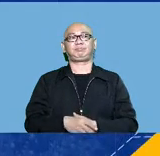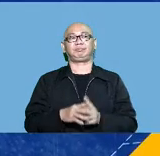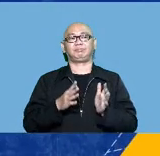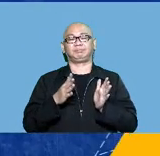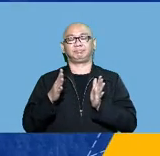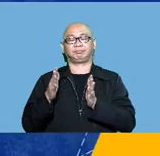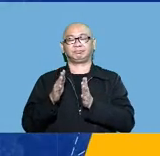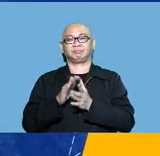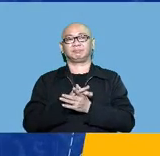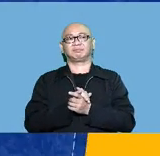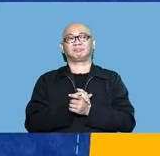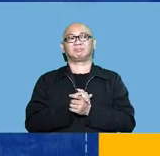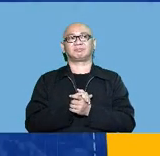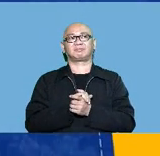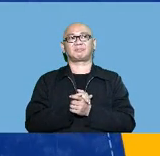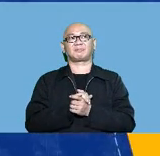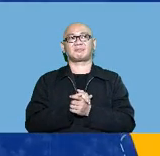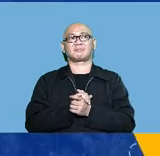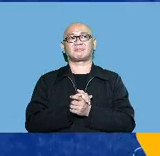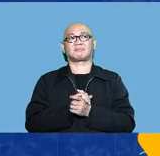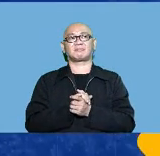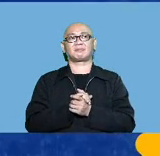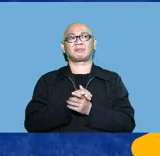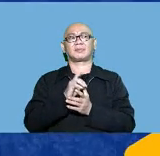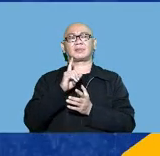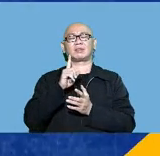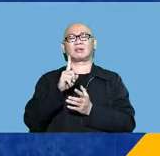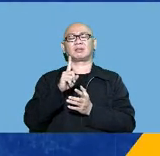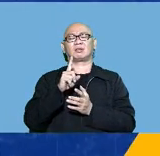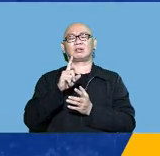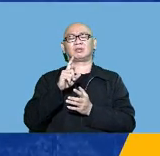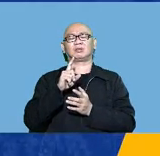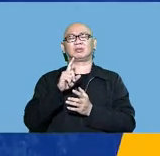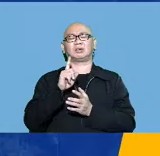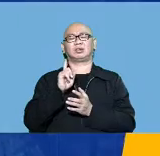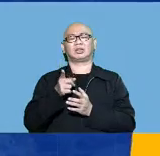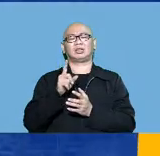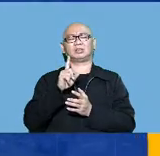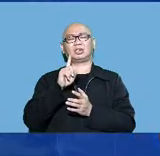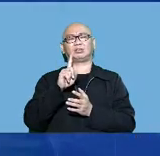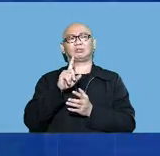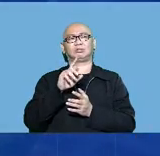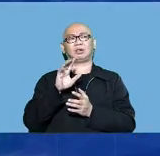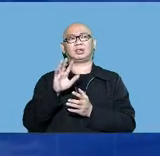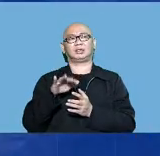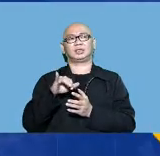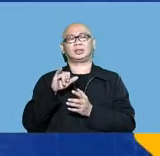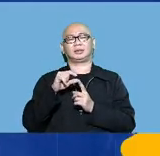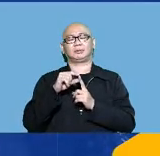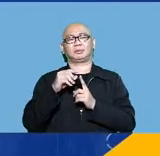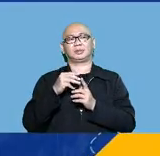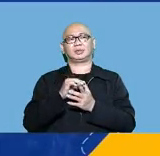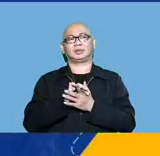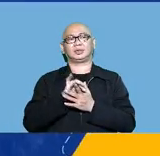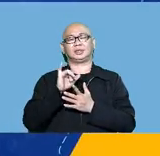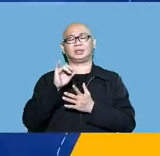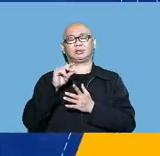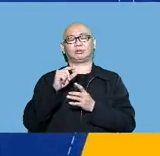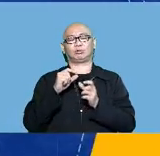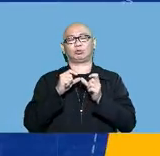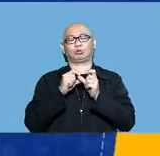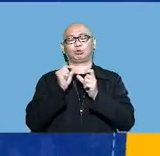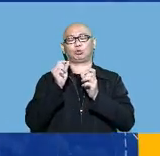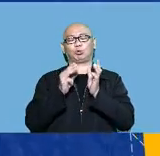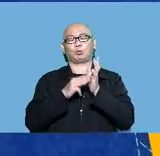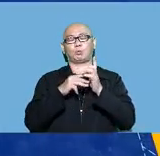Kemudian ada satu adik IP, Insinyur Sumardi,